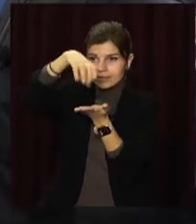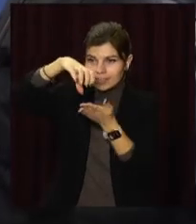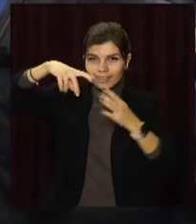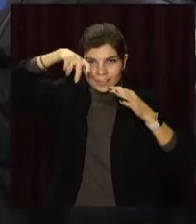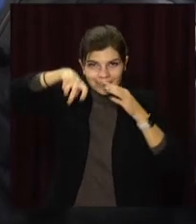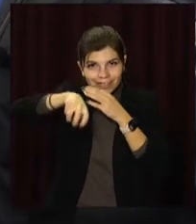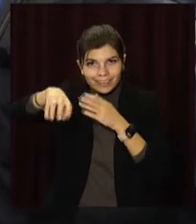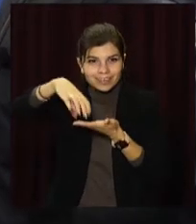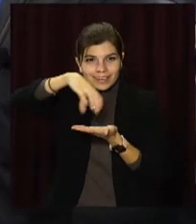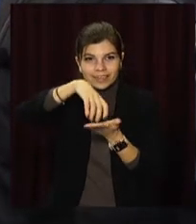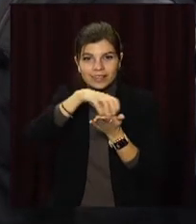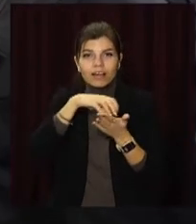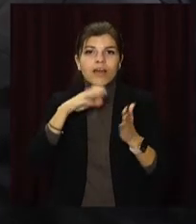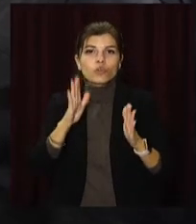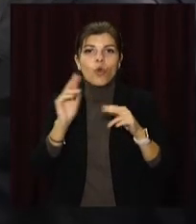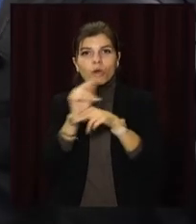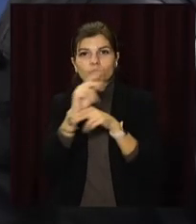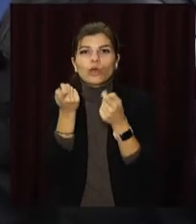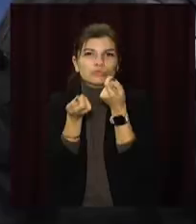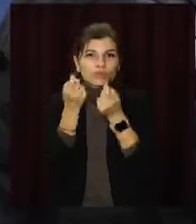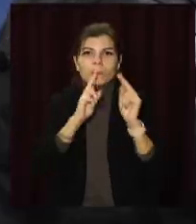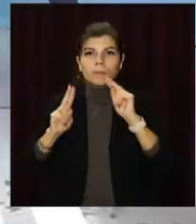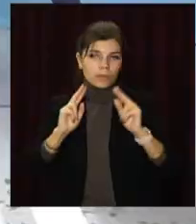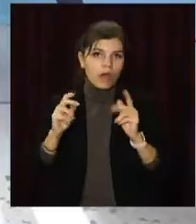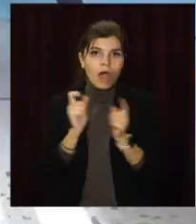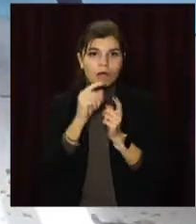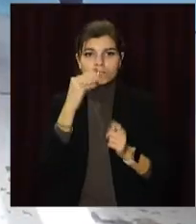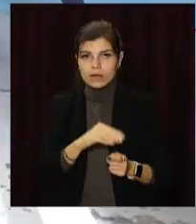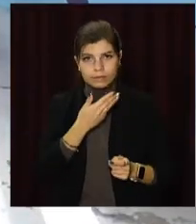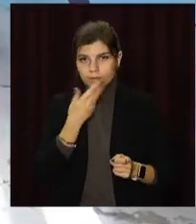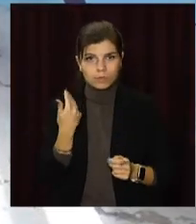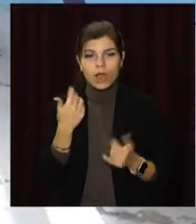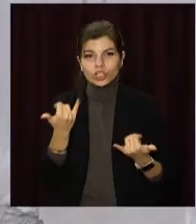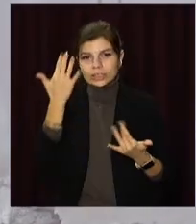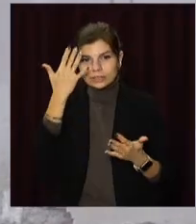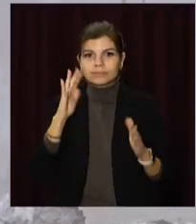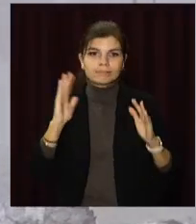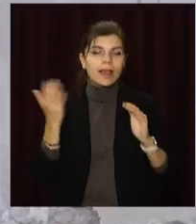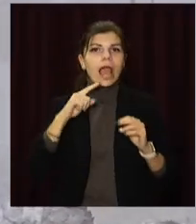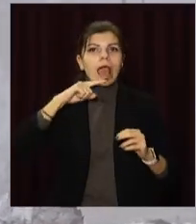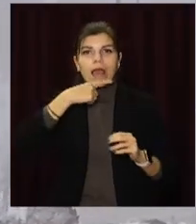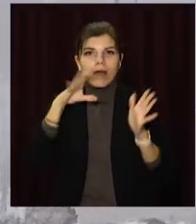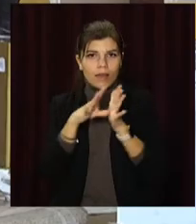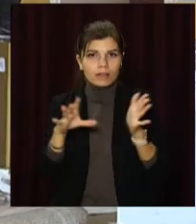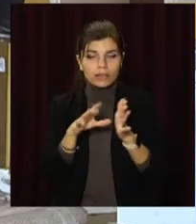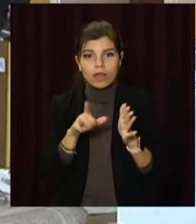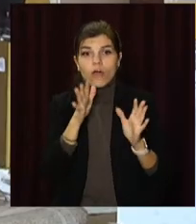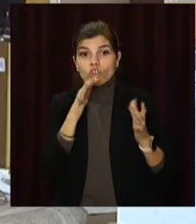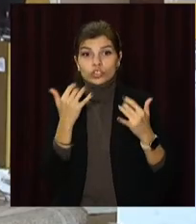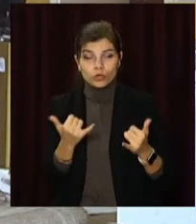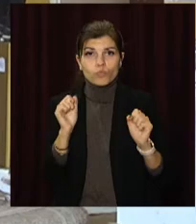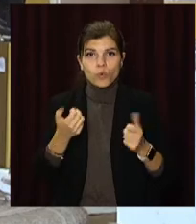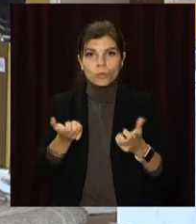переходами, знали лише косметичні ремонти. Зараз у планах зробити яскравий та енергоощадний садок. Після осучаснення він зможе